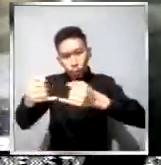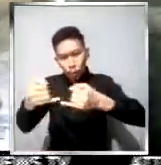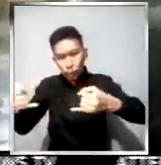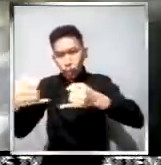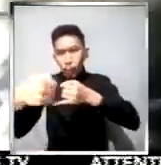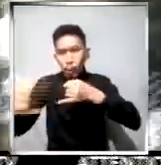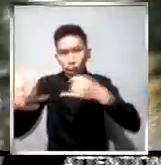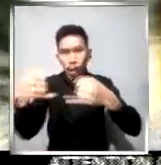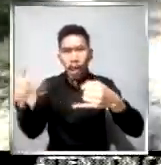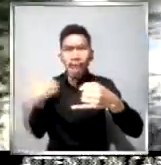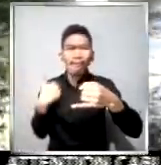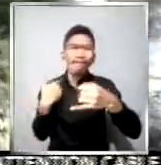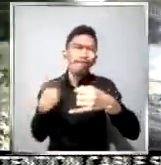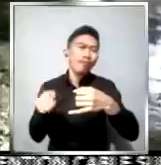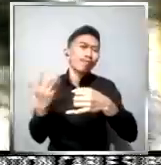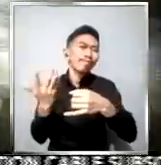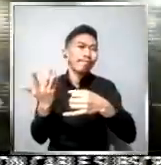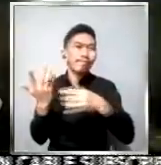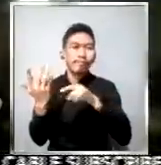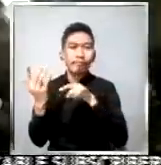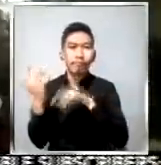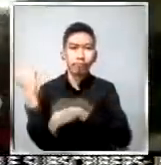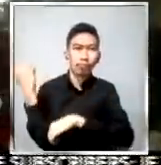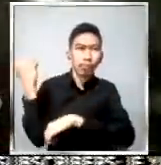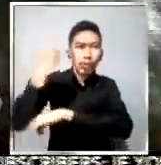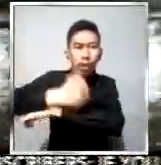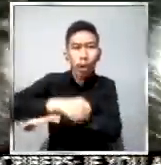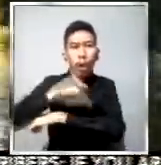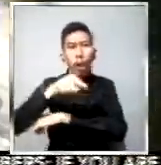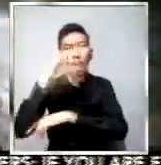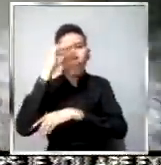Ang lalaking ito, pilit na nilabanan ang hangin.